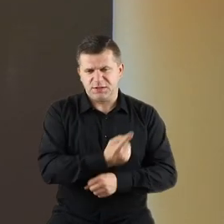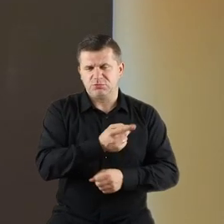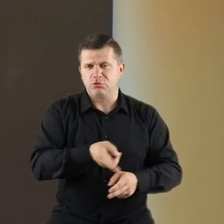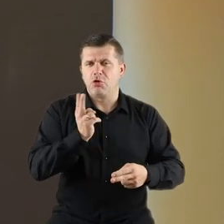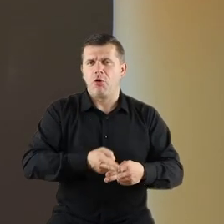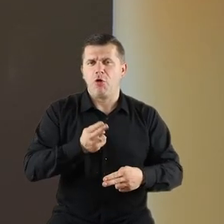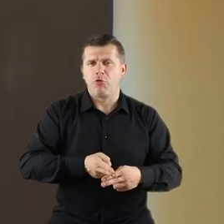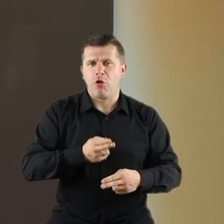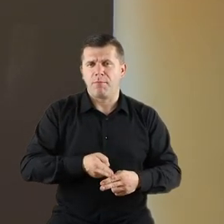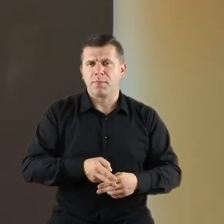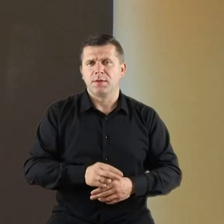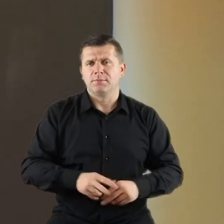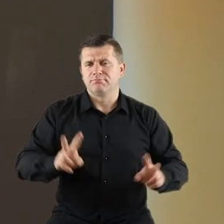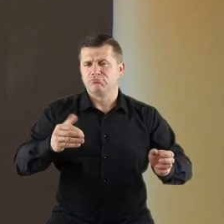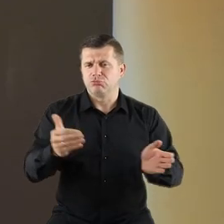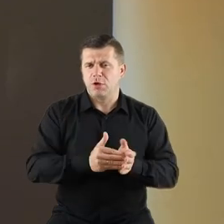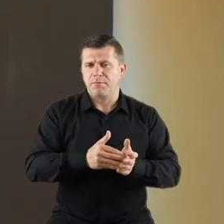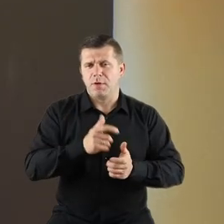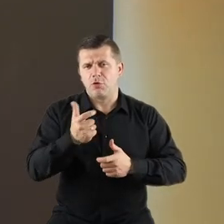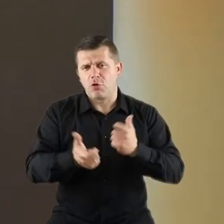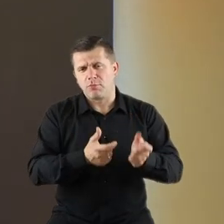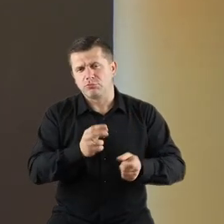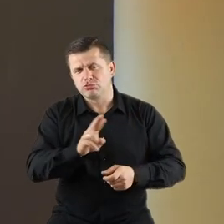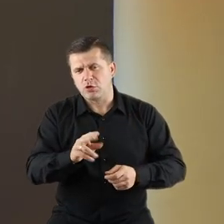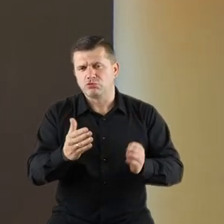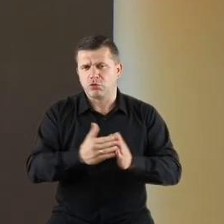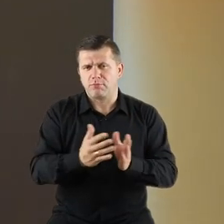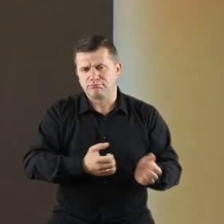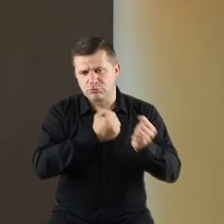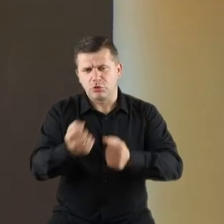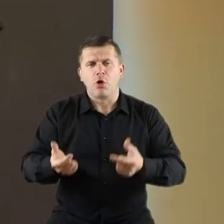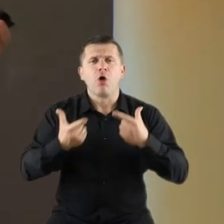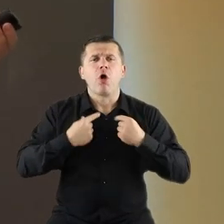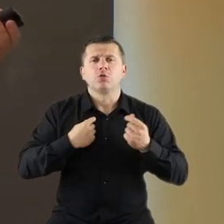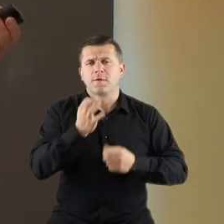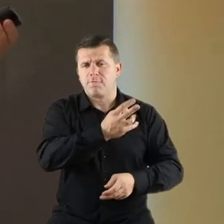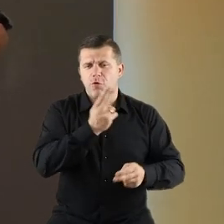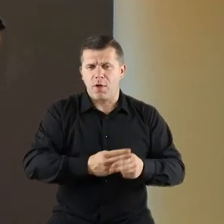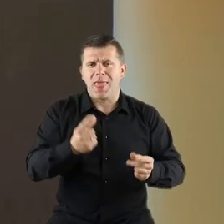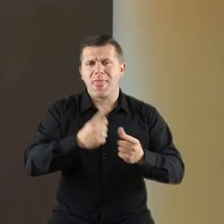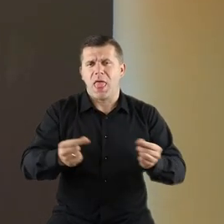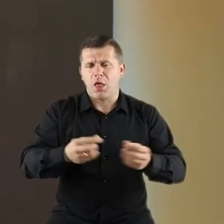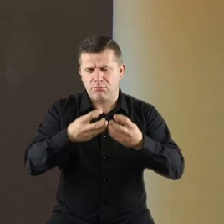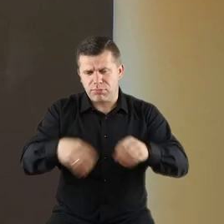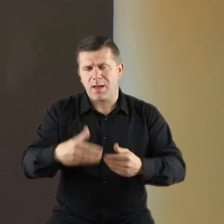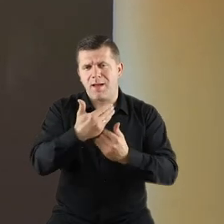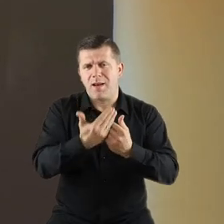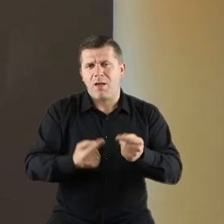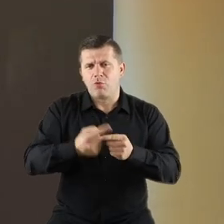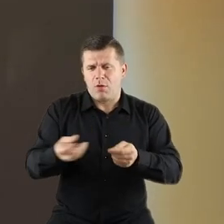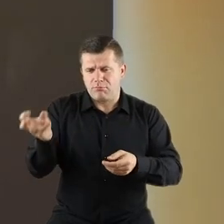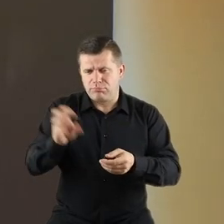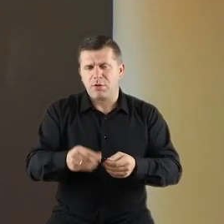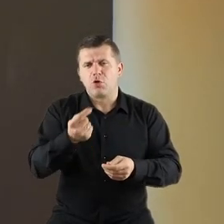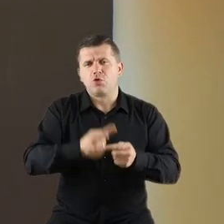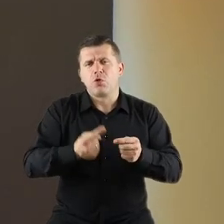to choroby trzeba było tam coś Witam rzeczy z domu koszulę chorego jajko wbić chleba troszkę włożyć pieniędzy drobnych